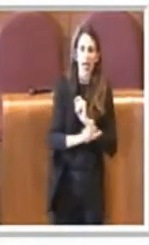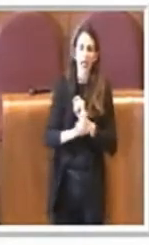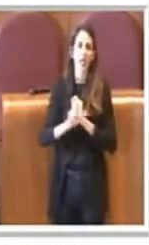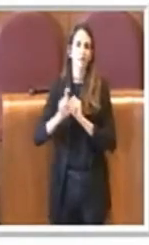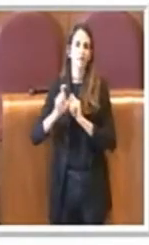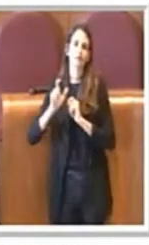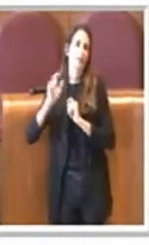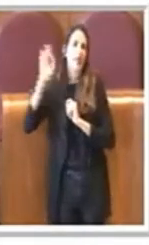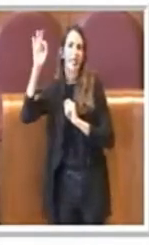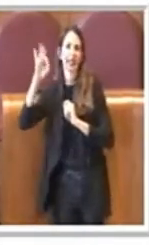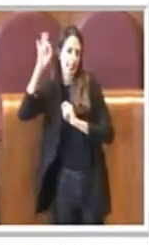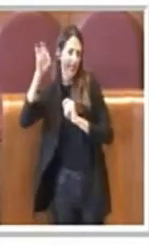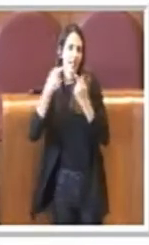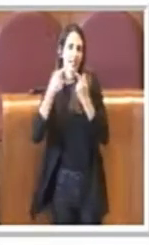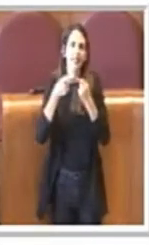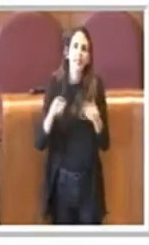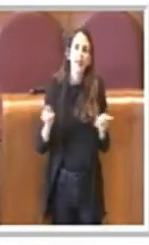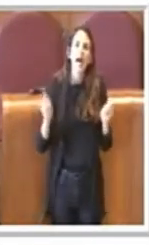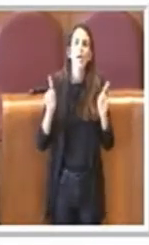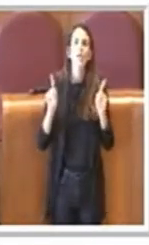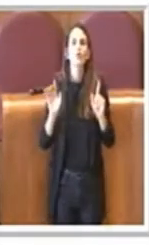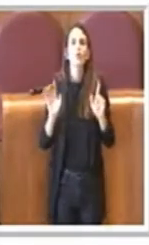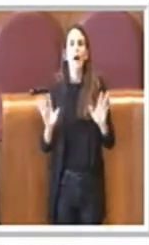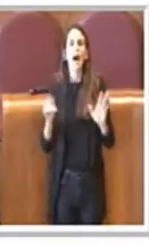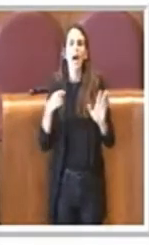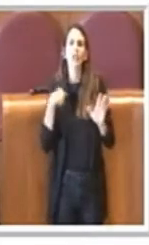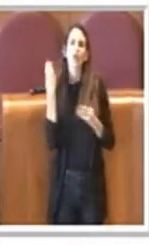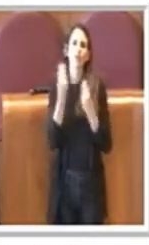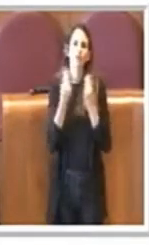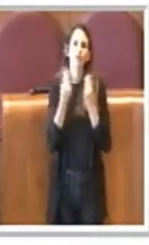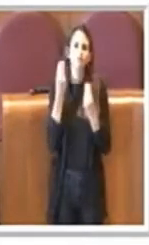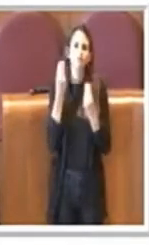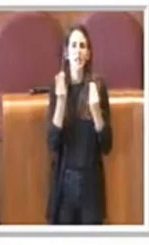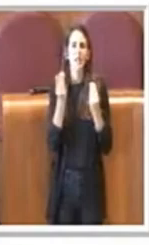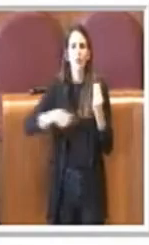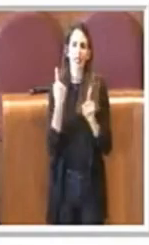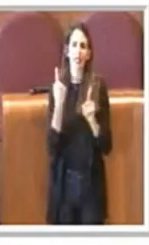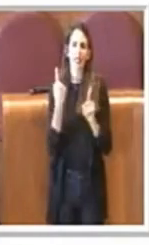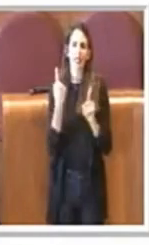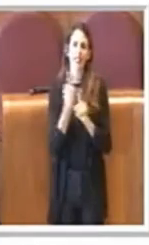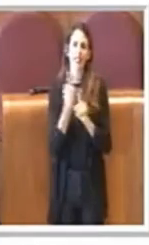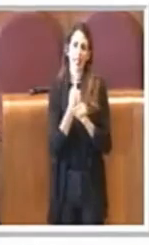se diciamo così con declinazioni diverse, ma debba essere univoco per tutti. Grazie.